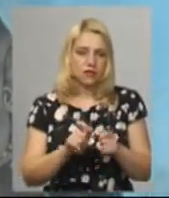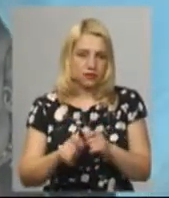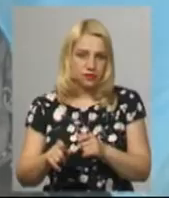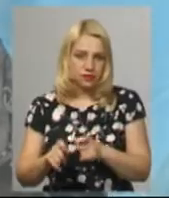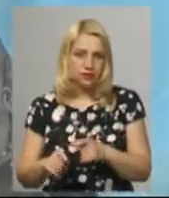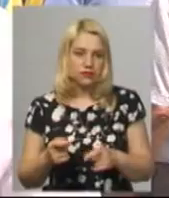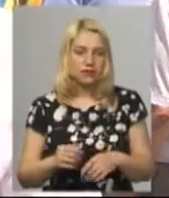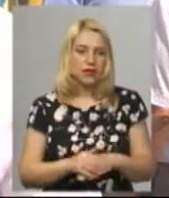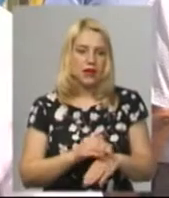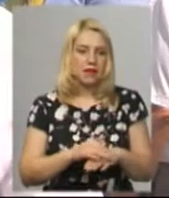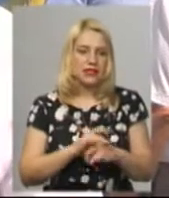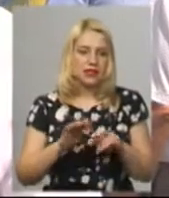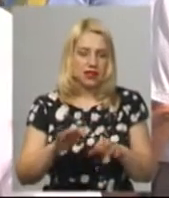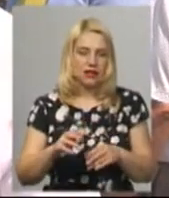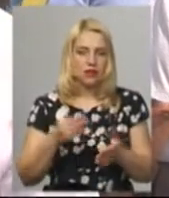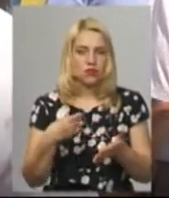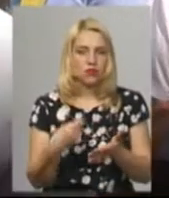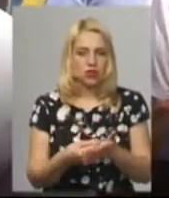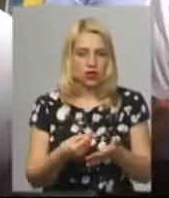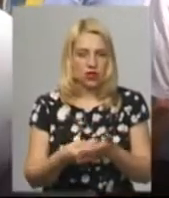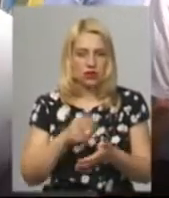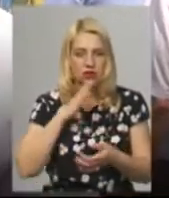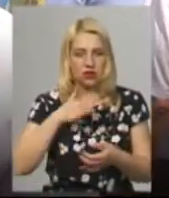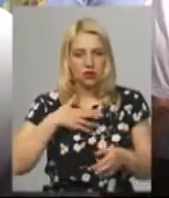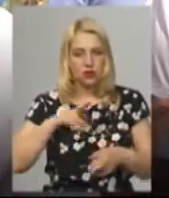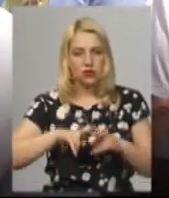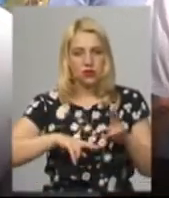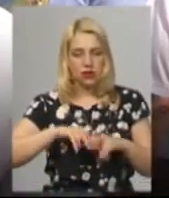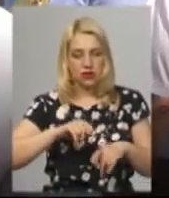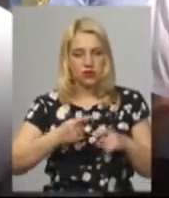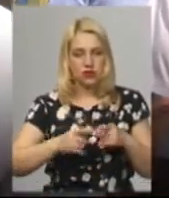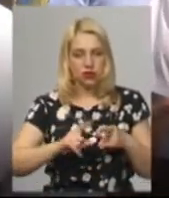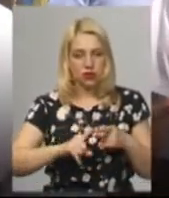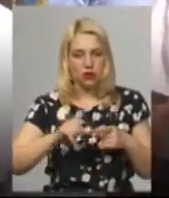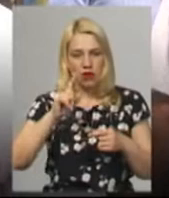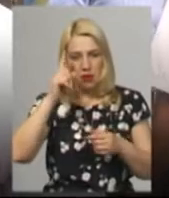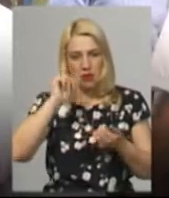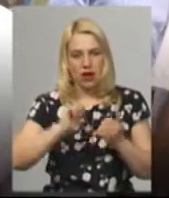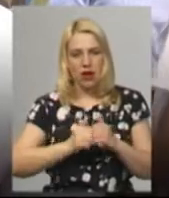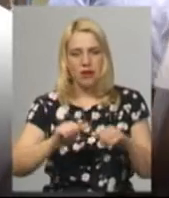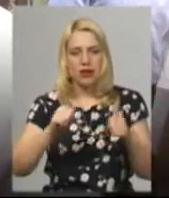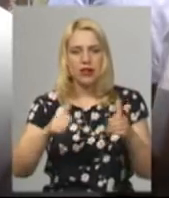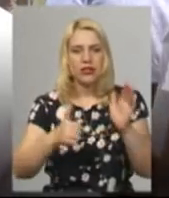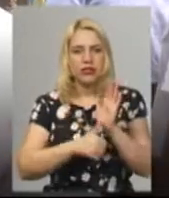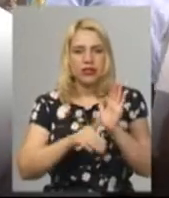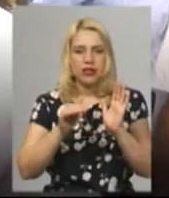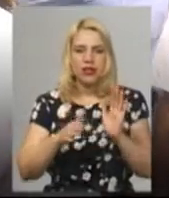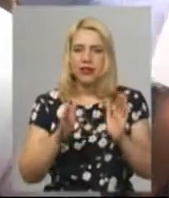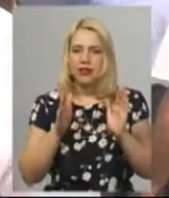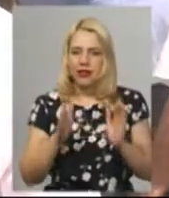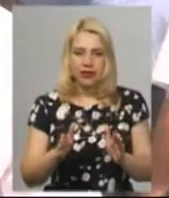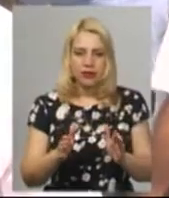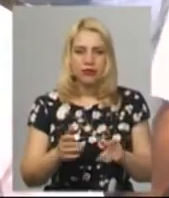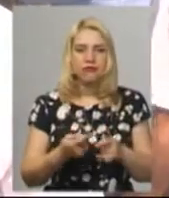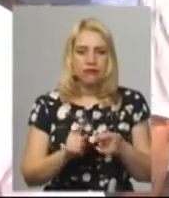Острів Михайло Дзіс. Бюджет нашого будівництва цього пам'ятного знаку – це 6 тисяч. Тільки 6